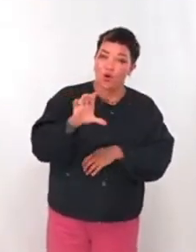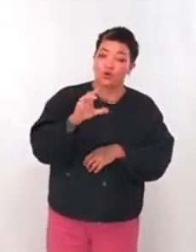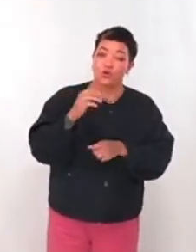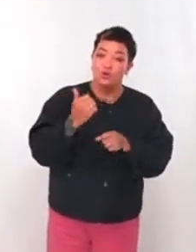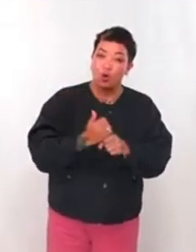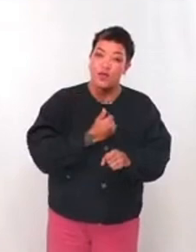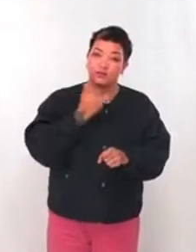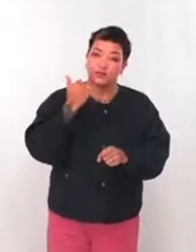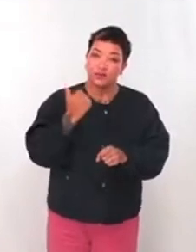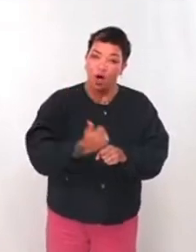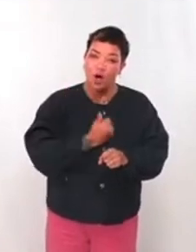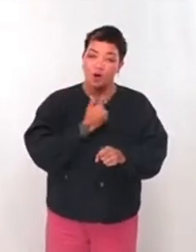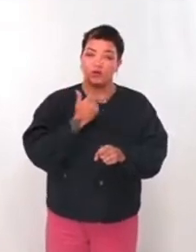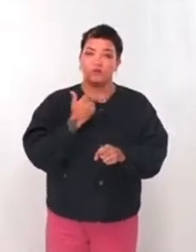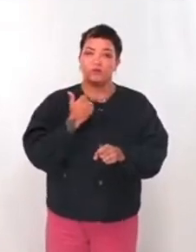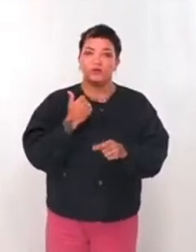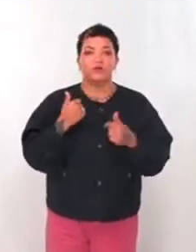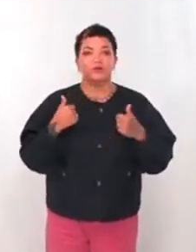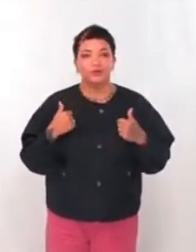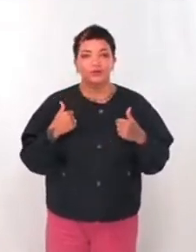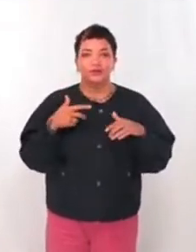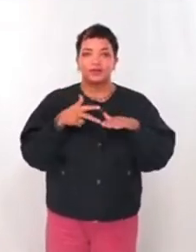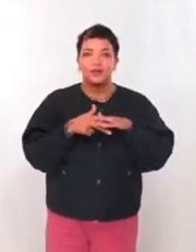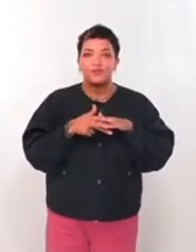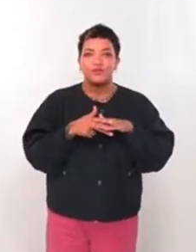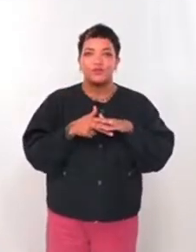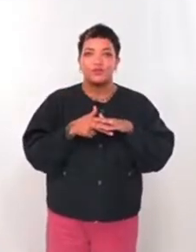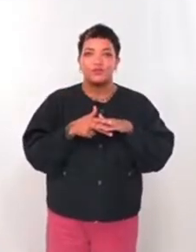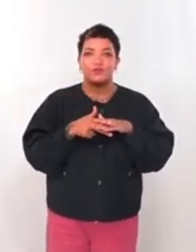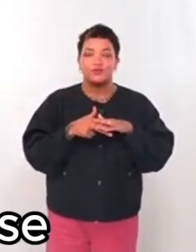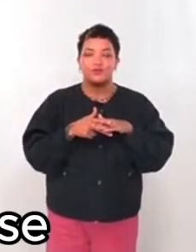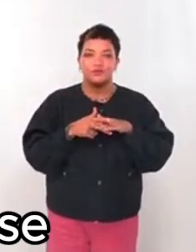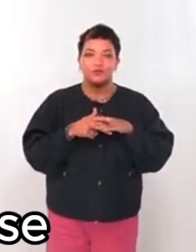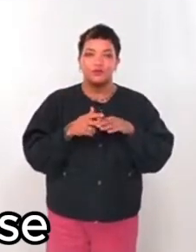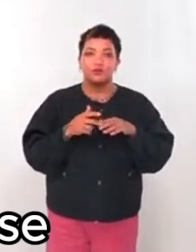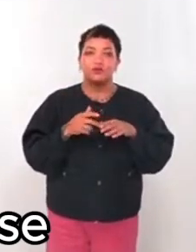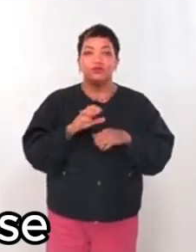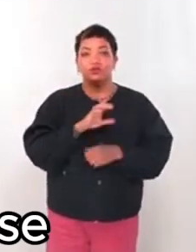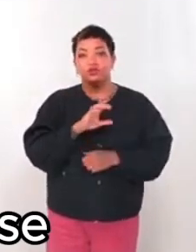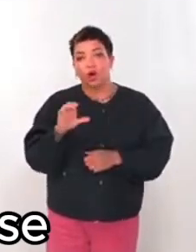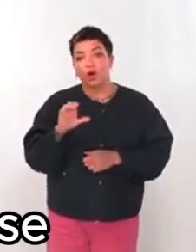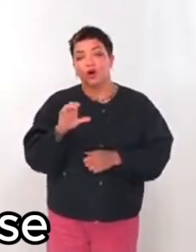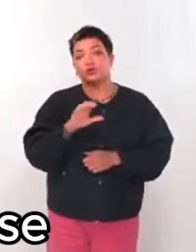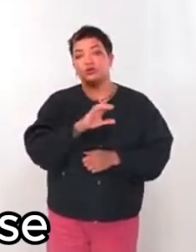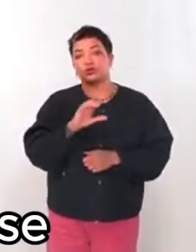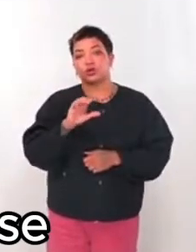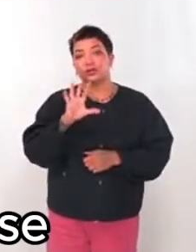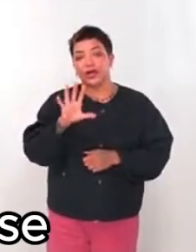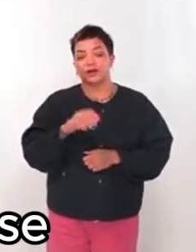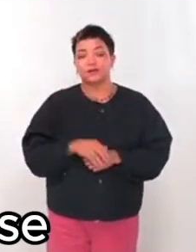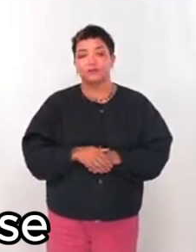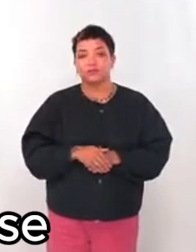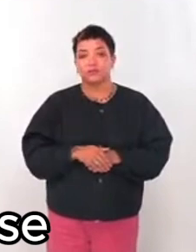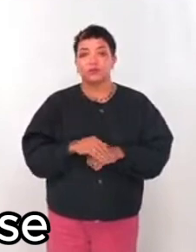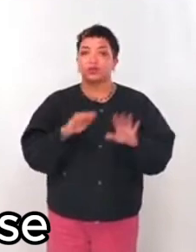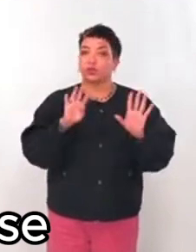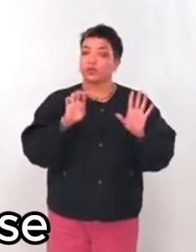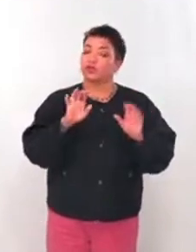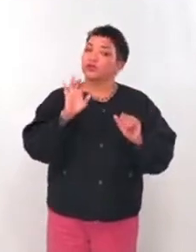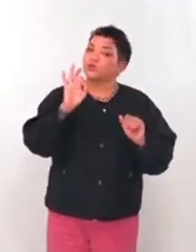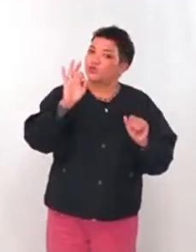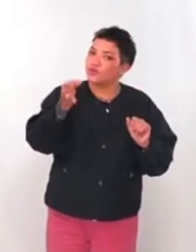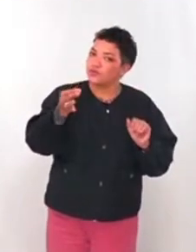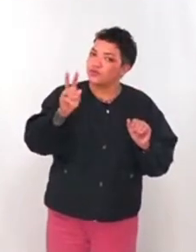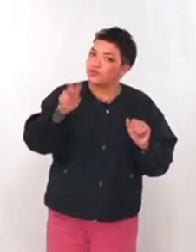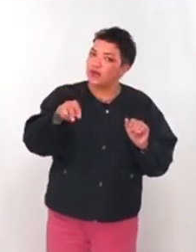Depuis le début du mandat, nous avons réalisé 100, 105, maintenant 90, je vous le concède, il y a une baisse et nous